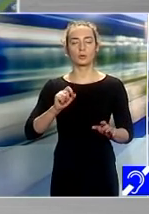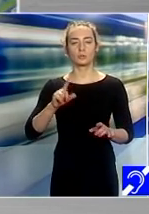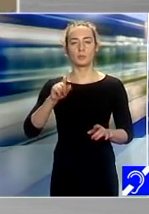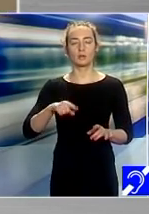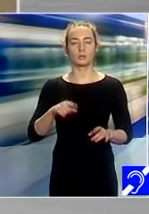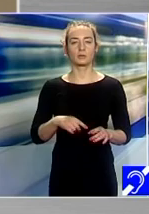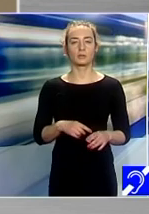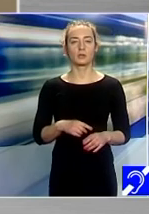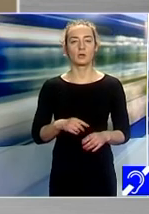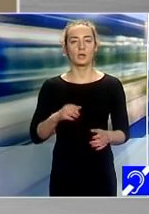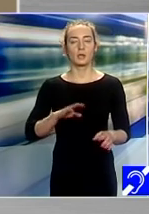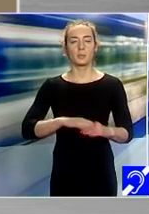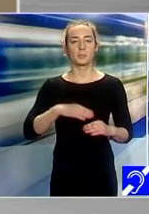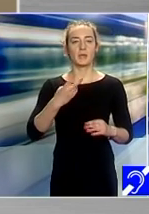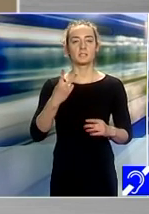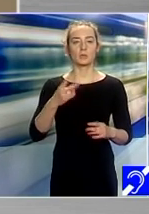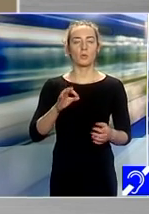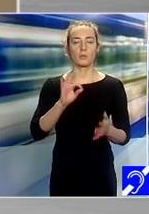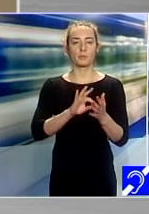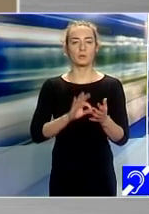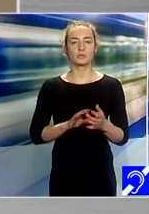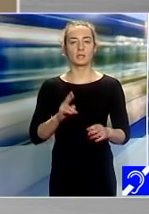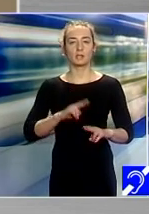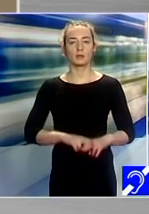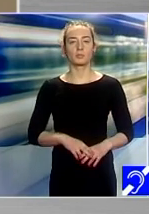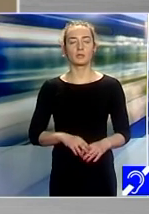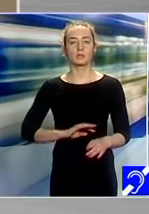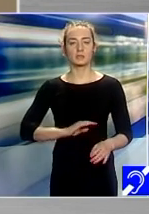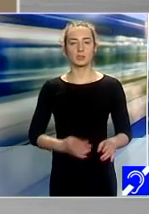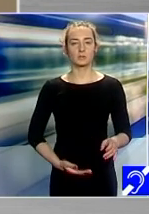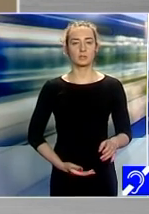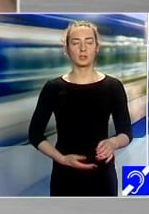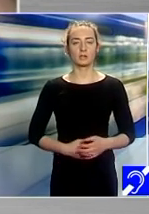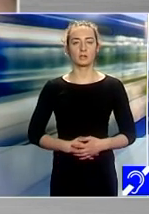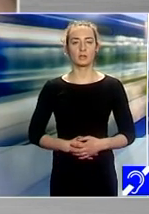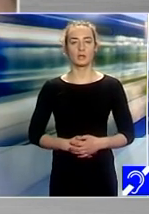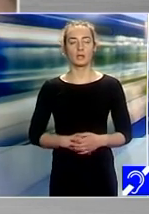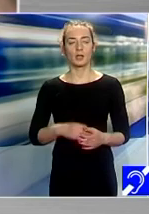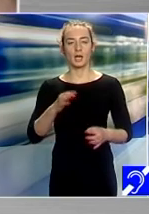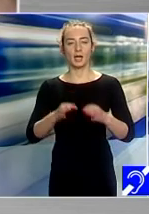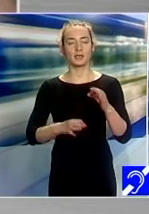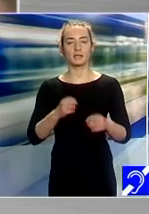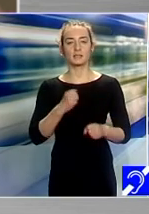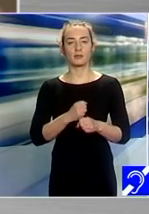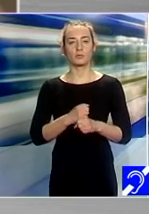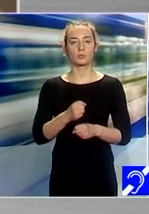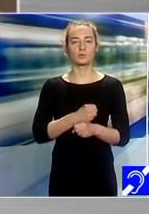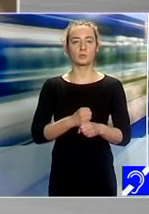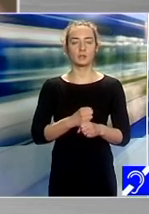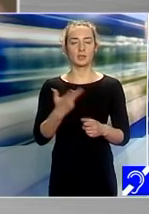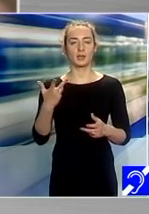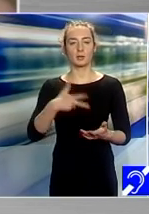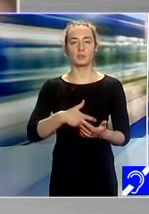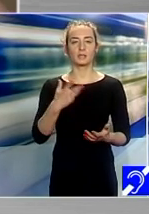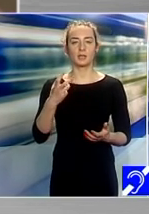angajatelor din România, peste 2% rămân în medie însărcinate. Analiza Smartree a făcut studiul pe un eșantion de